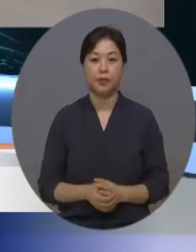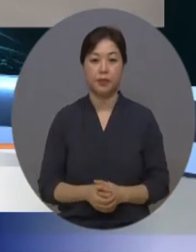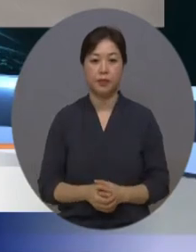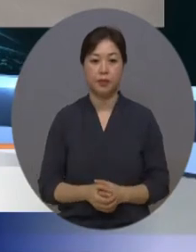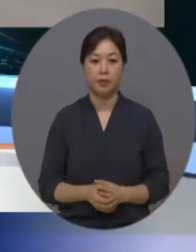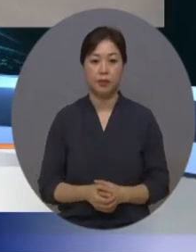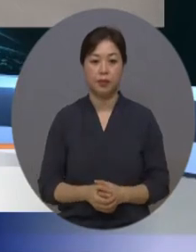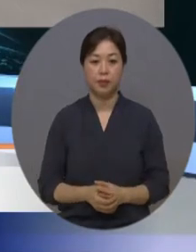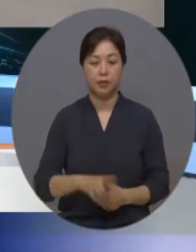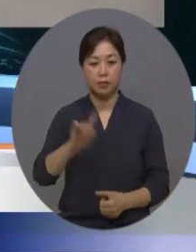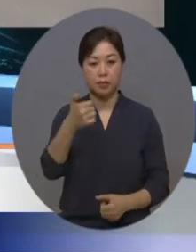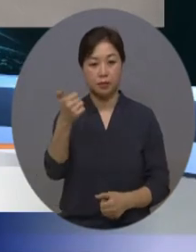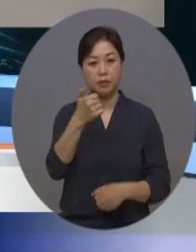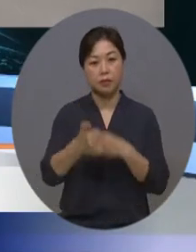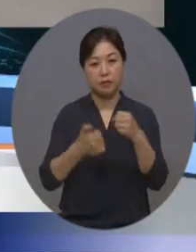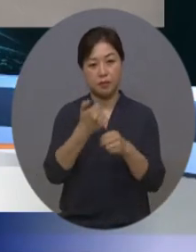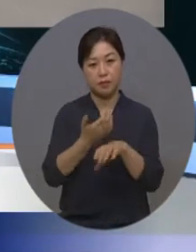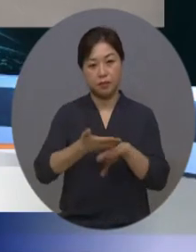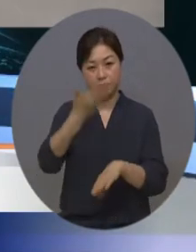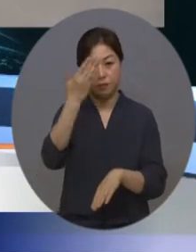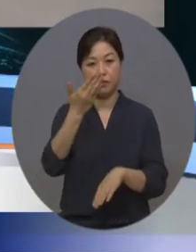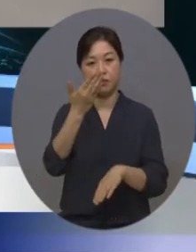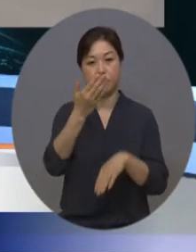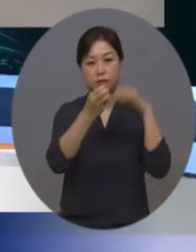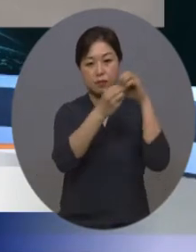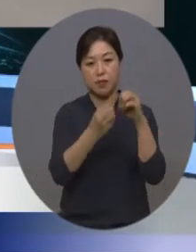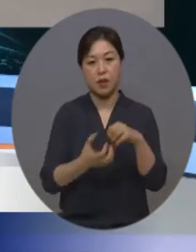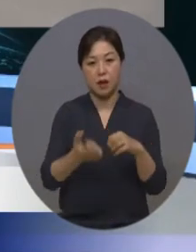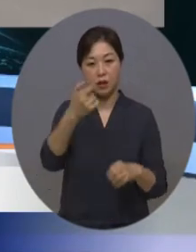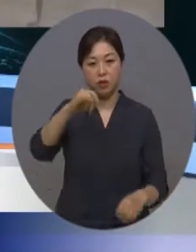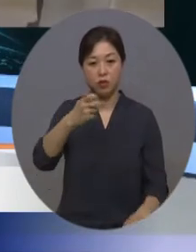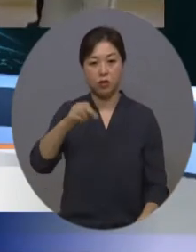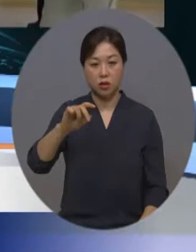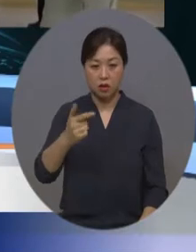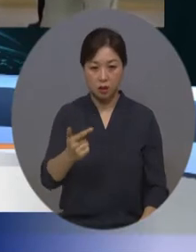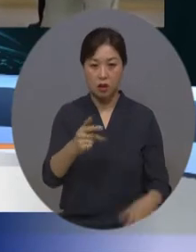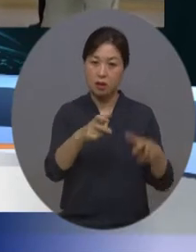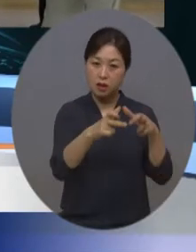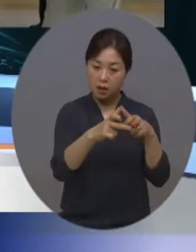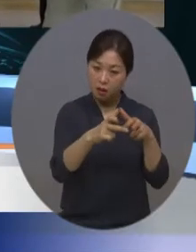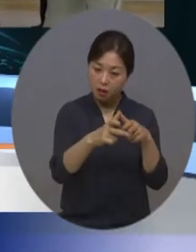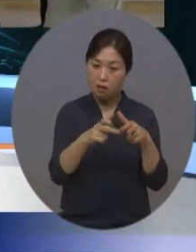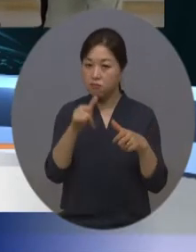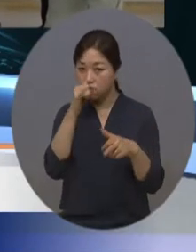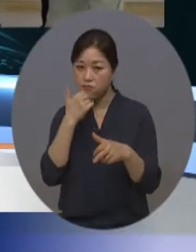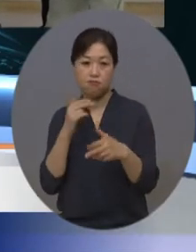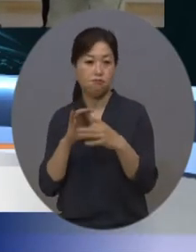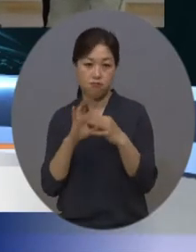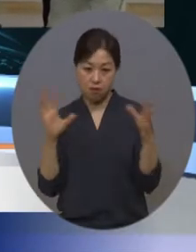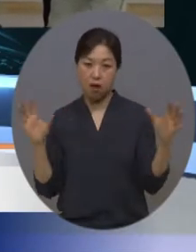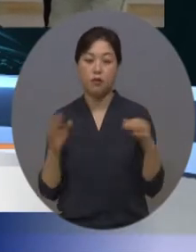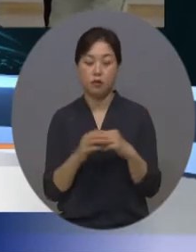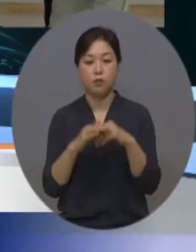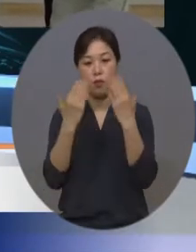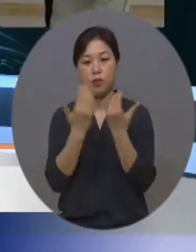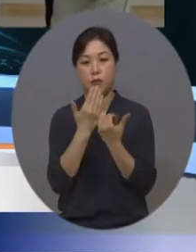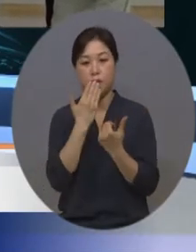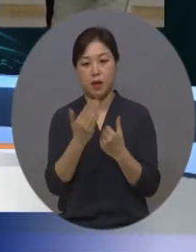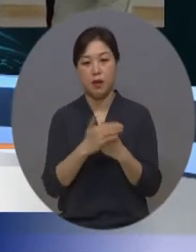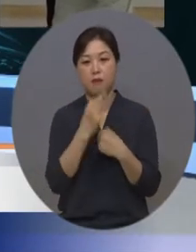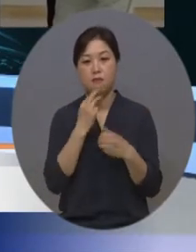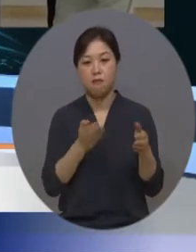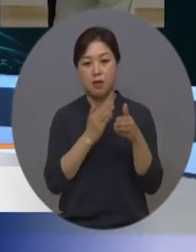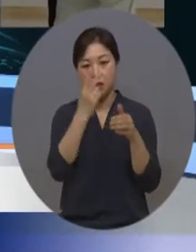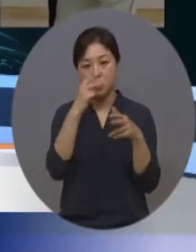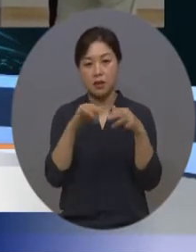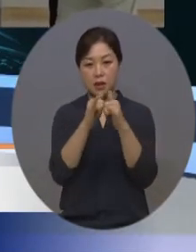150년이 넘는 전통을 가진 슐러 는 장애에 상관없이 누구나 할 수 있는 스포츠 인데요 경기도 시각장애인 슐러